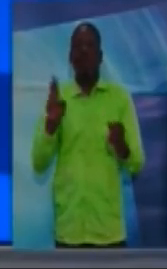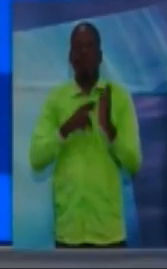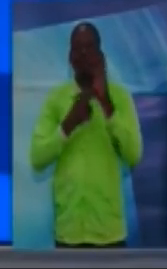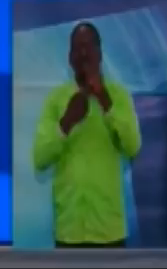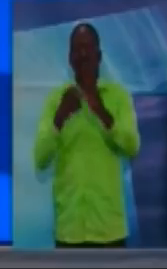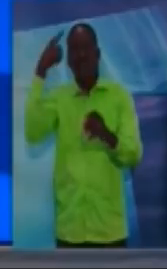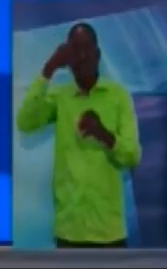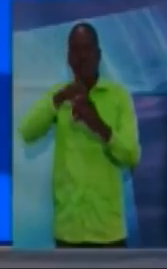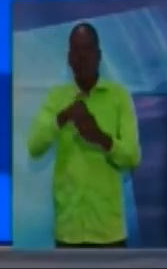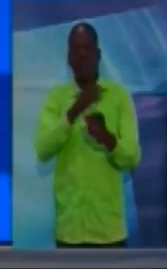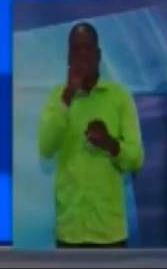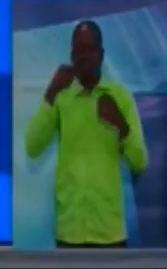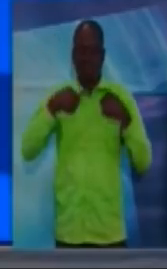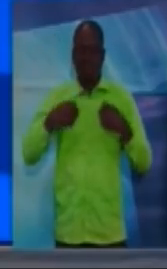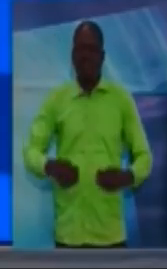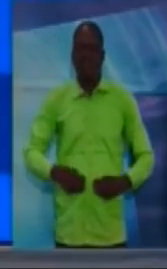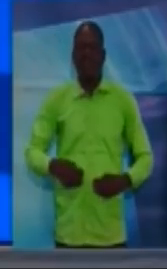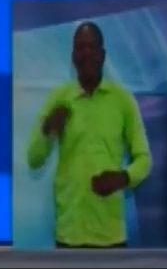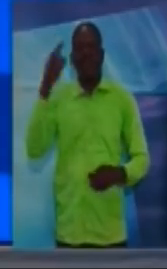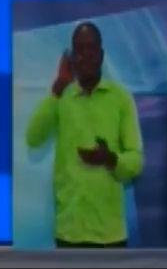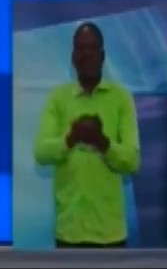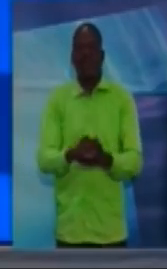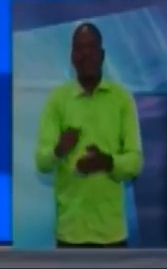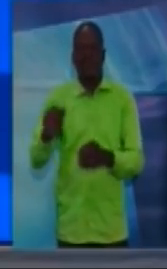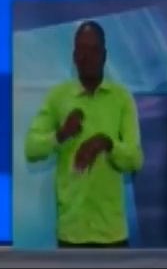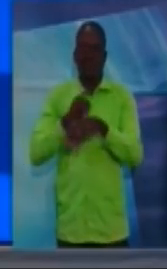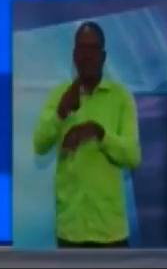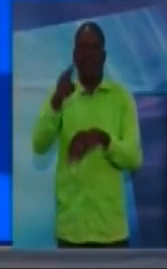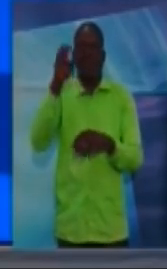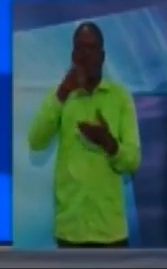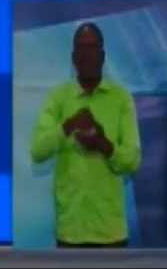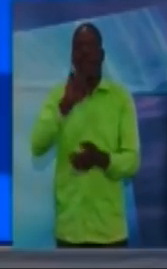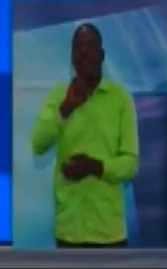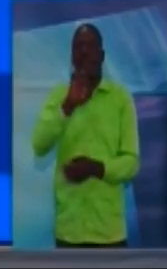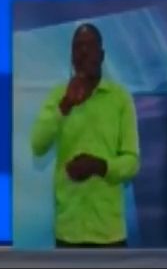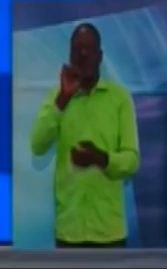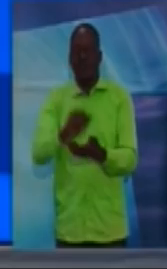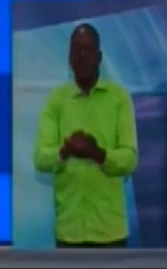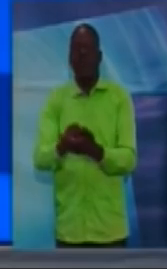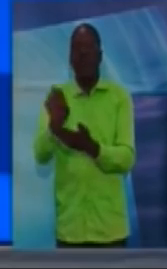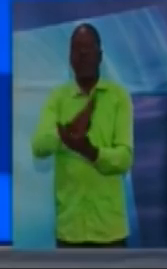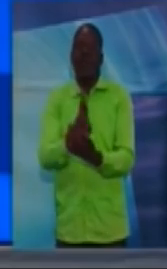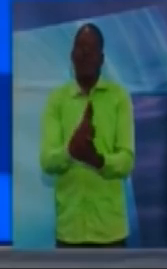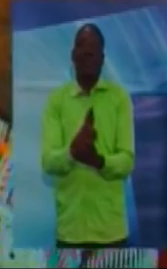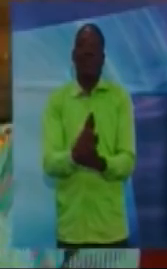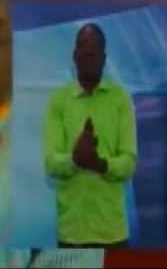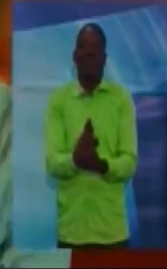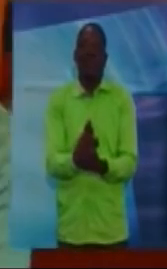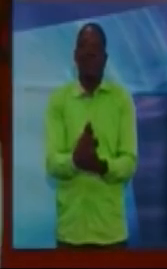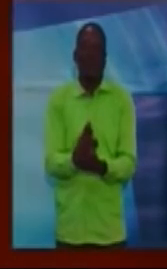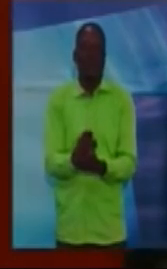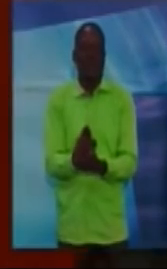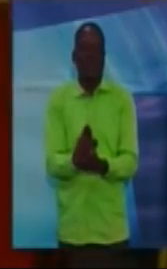par son accoutrement, ce qui lui a valu ce focus de nos envoyés spéciaux Idrissa Ouarga et Tanga Kafando.